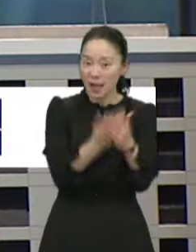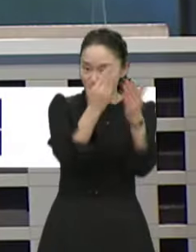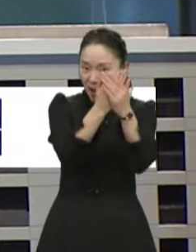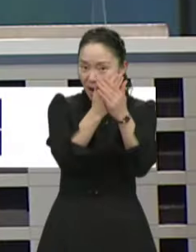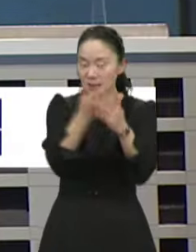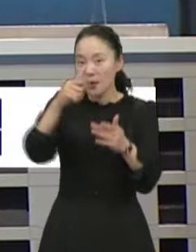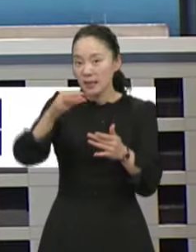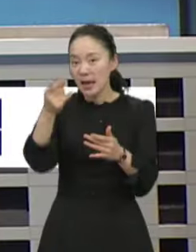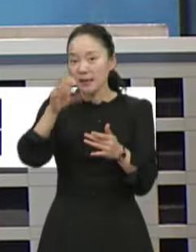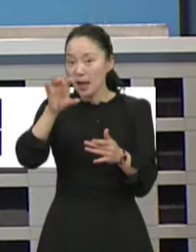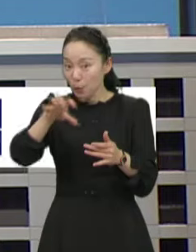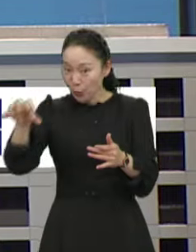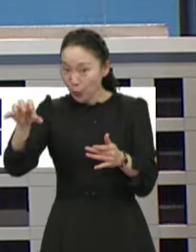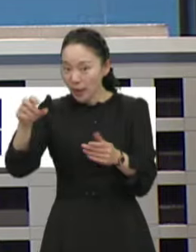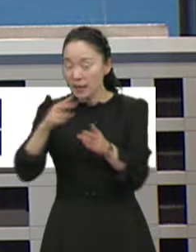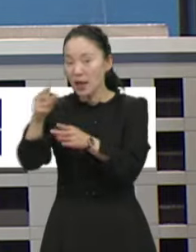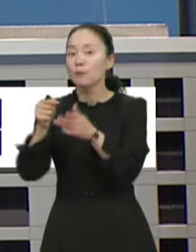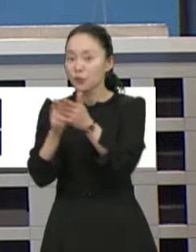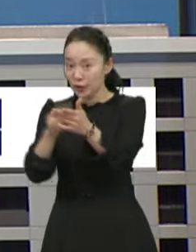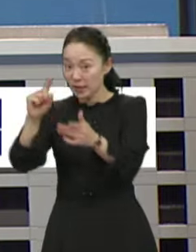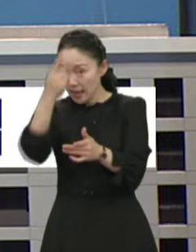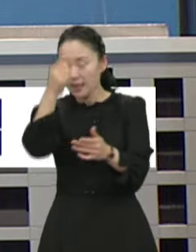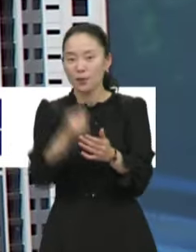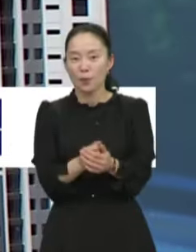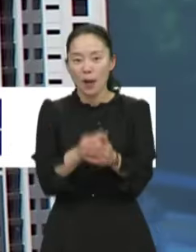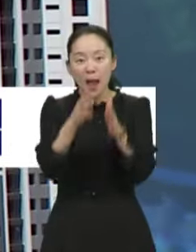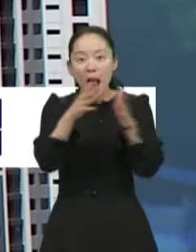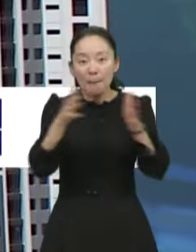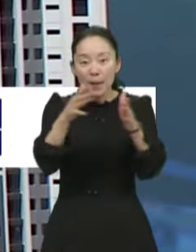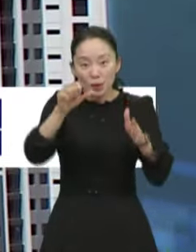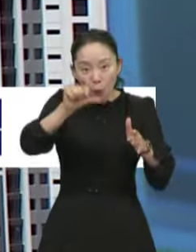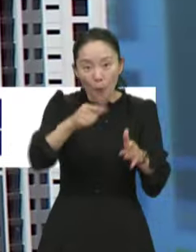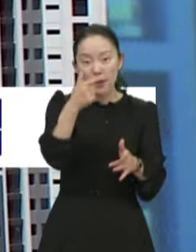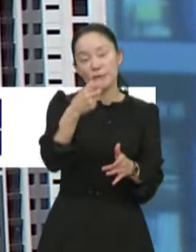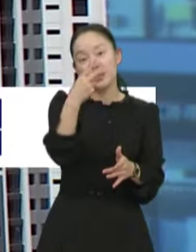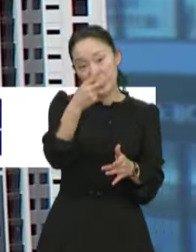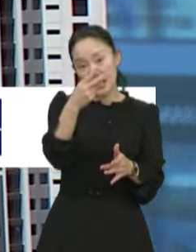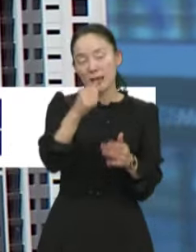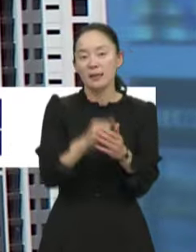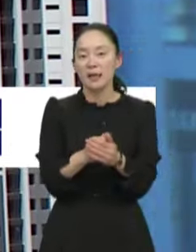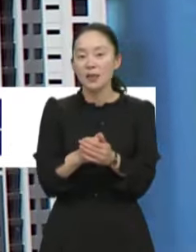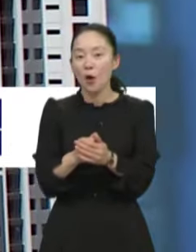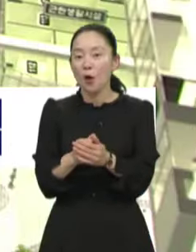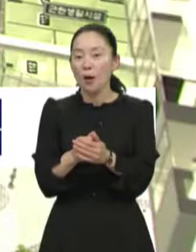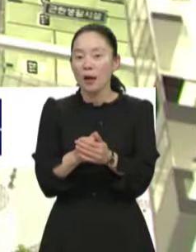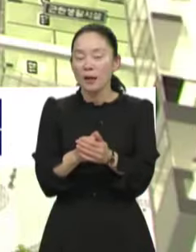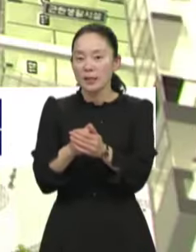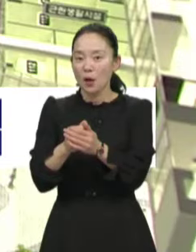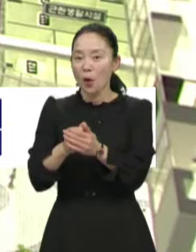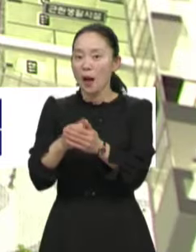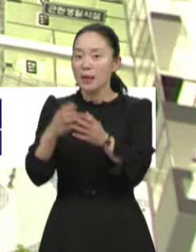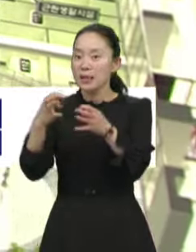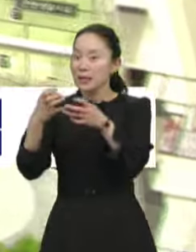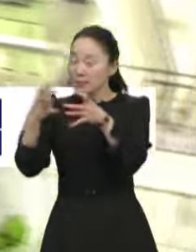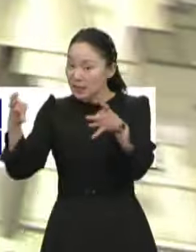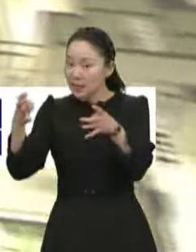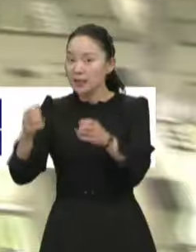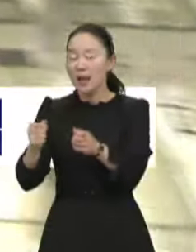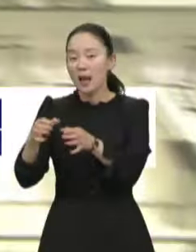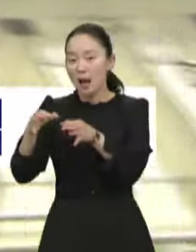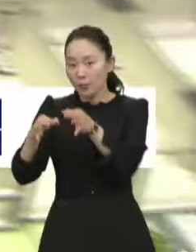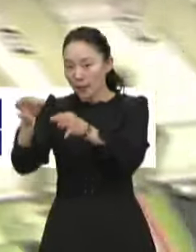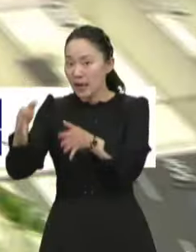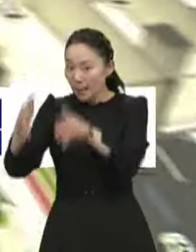장대 ABC 지구 사업 추진 호재를 등에 업고 아파트 562세대, 주거용 오피스텔 129실에